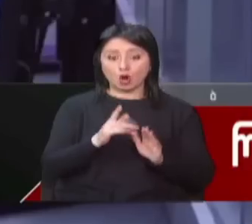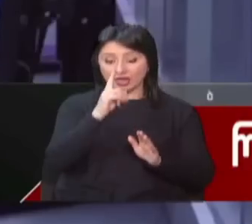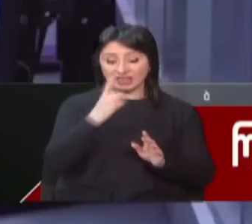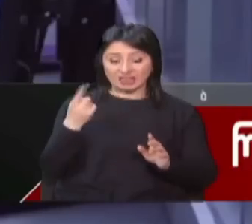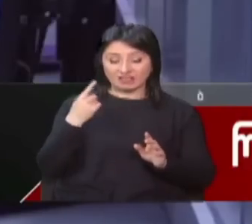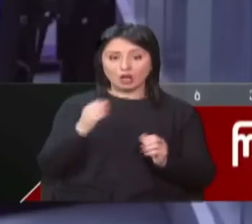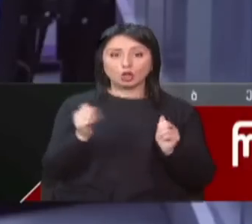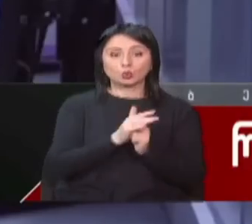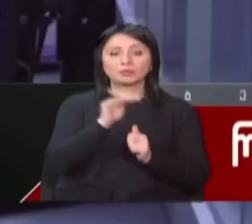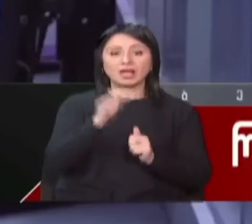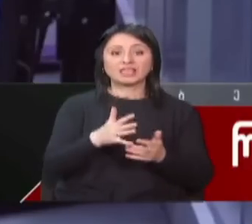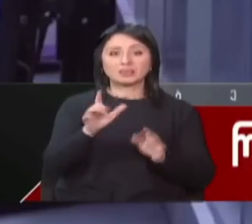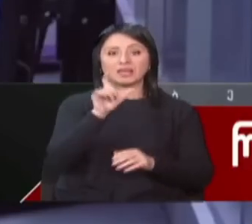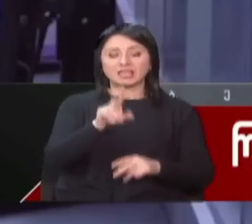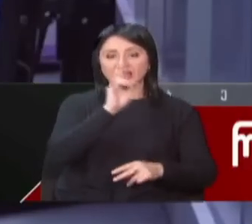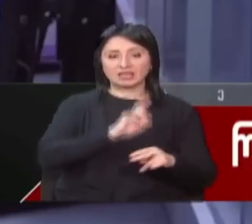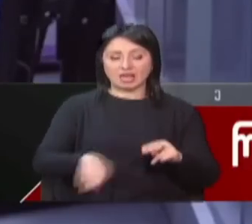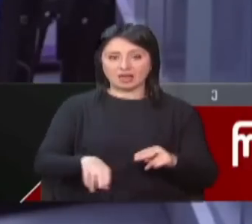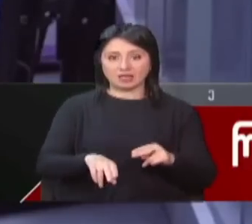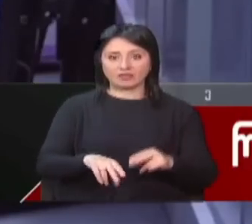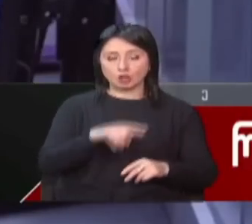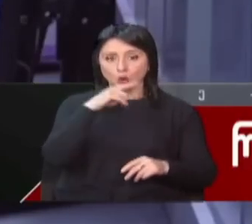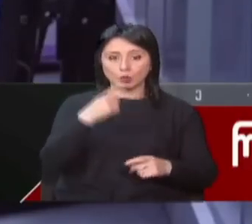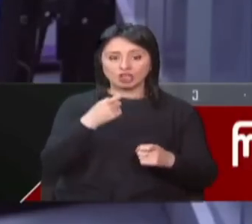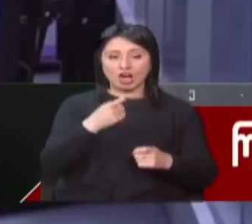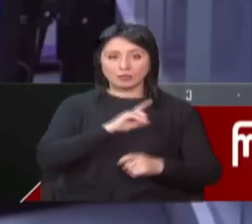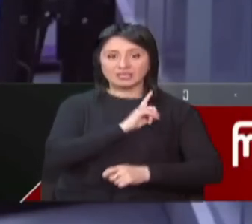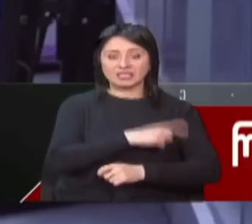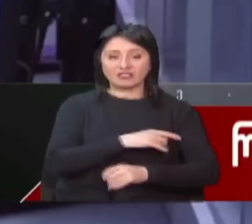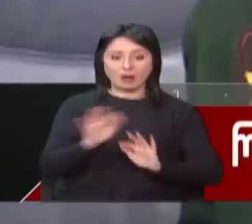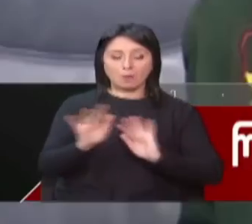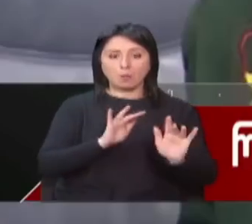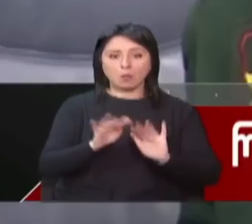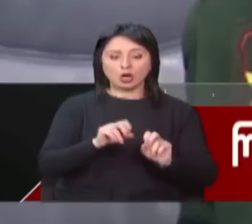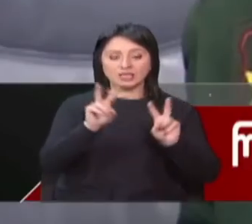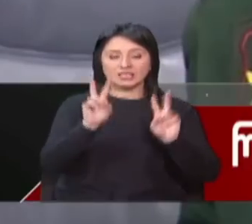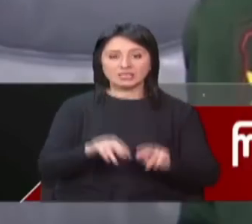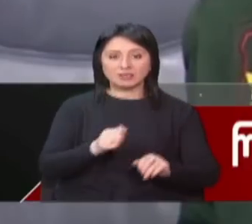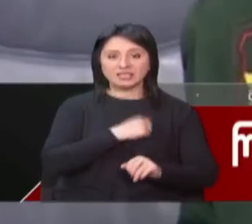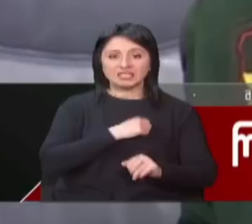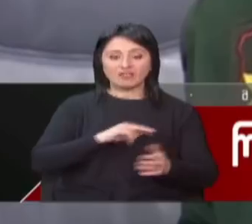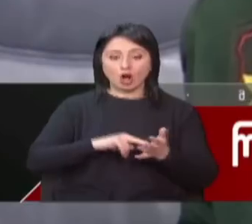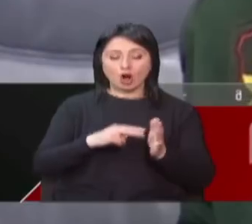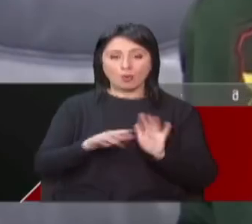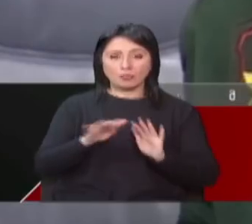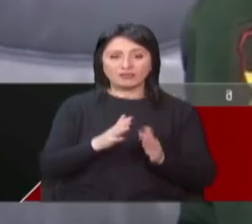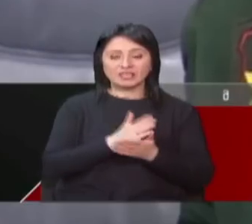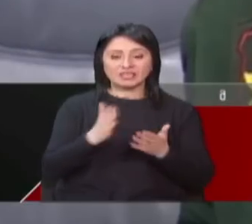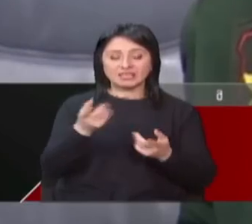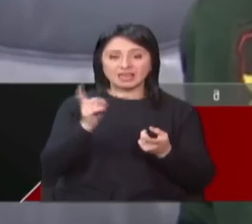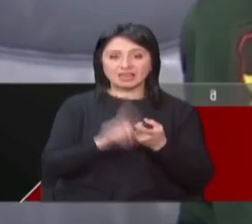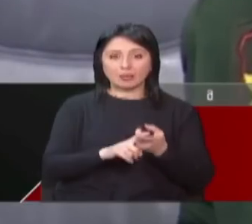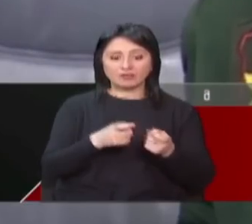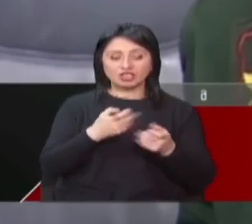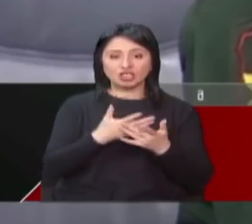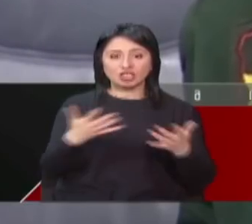თვეს მათ 15000-ზე მეტი ადამიანი დაკარგეს. რუსეთის შეერაღებული ძალების მოქმედებების სპეციალური სამხედრო ოპერაციისას დიდწილად არის